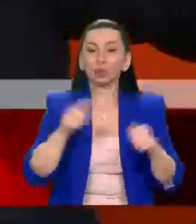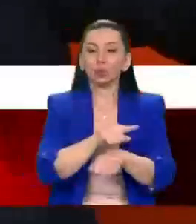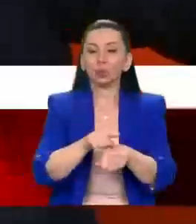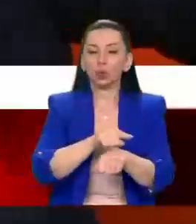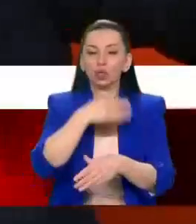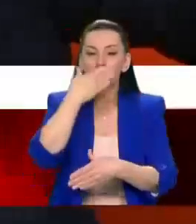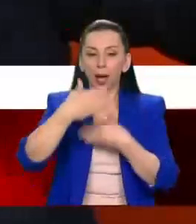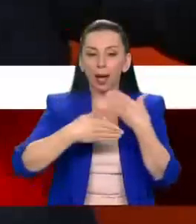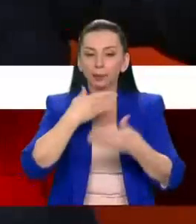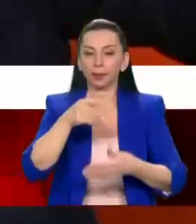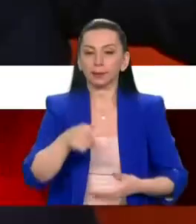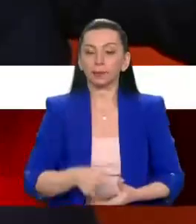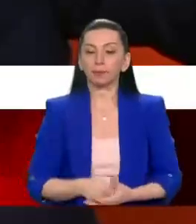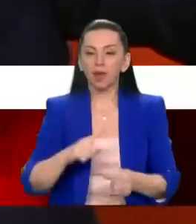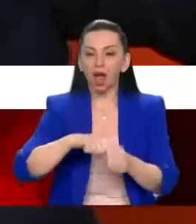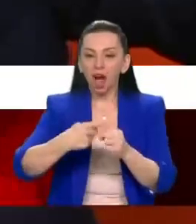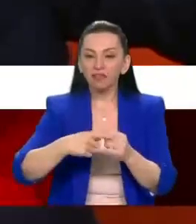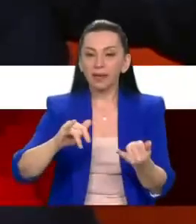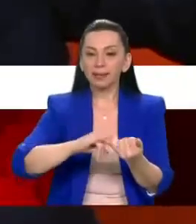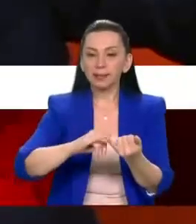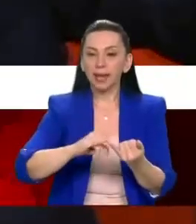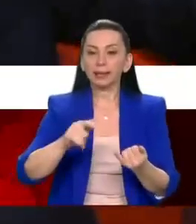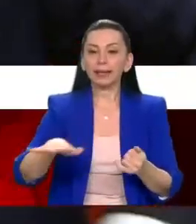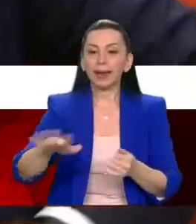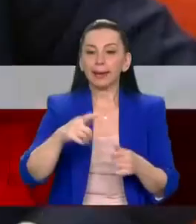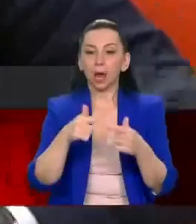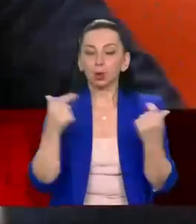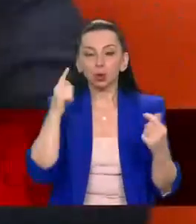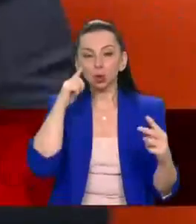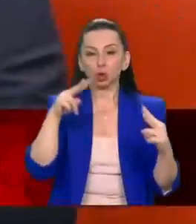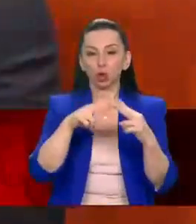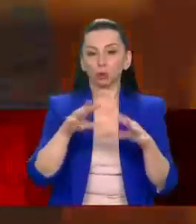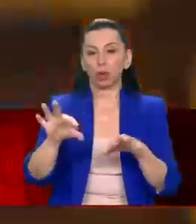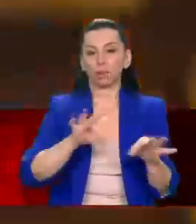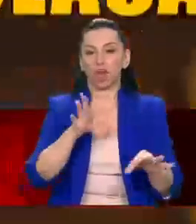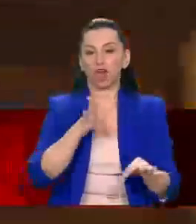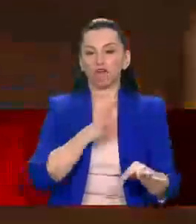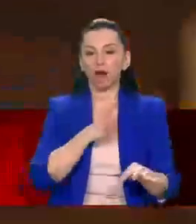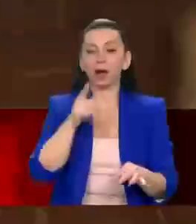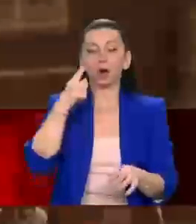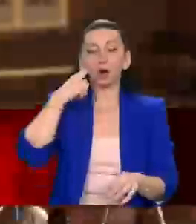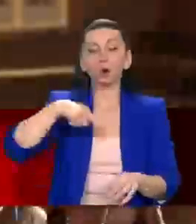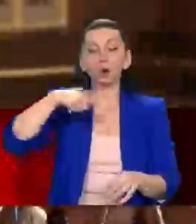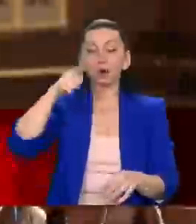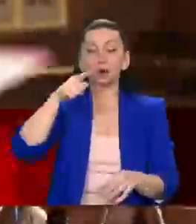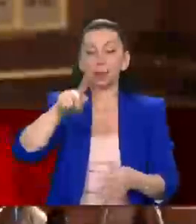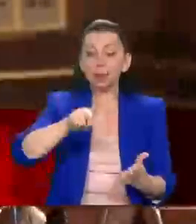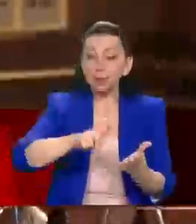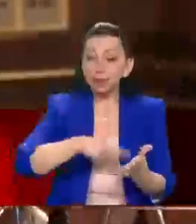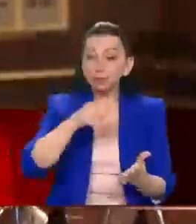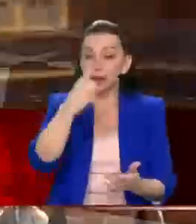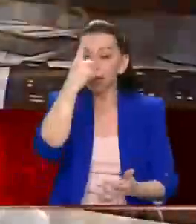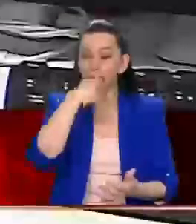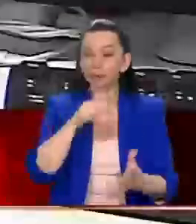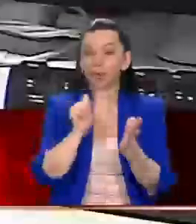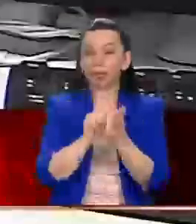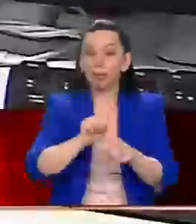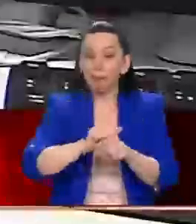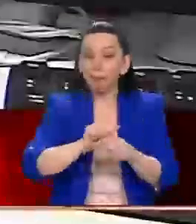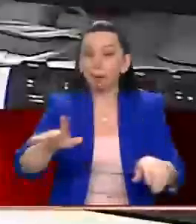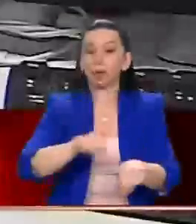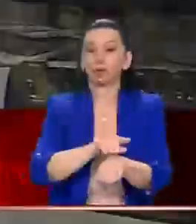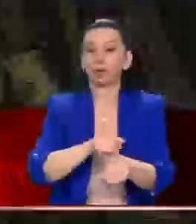anlattı. Tüm gündemin önüne alarak haftaya salı günü genel kurulda görüşmeyi planlıyoruz. Geriye Cumhurbaşkanı'nın imzası ve resmi gazetede